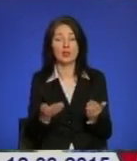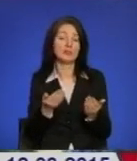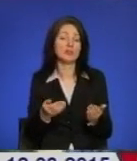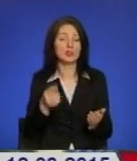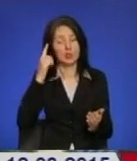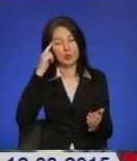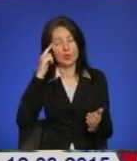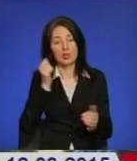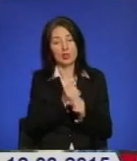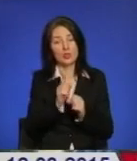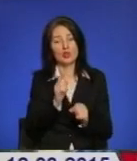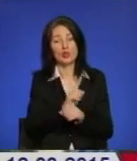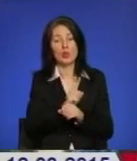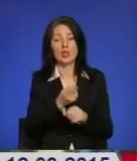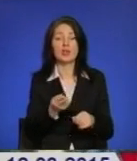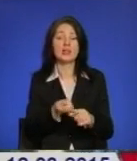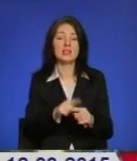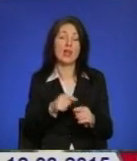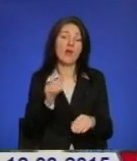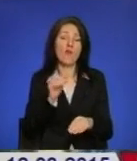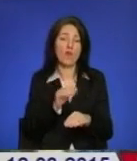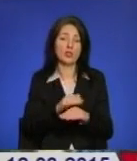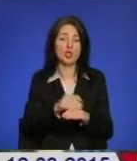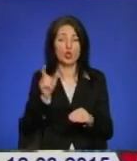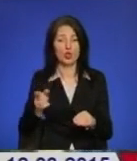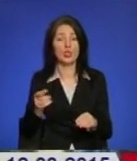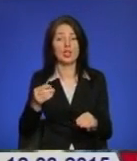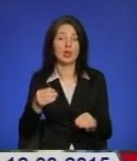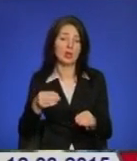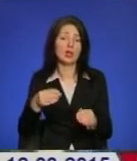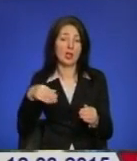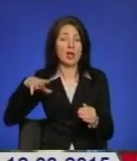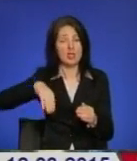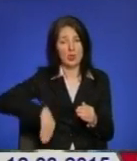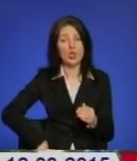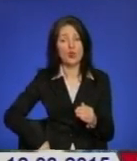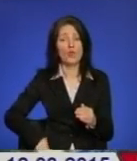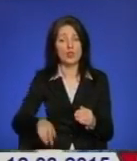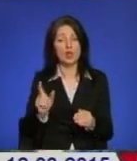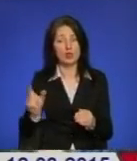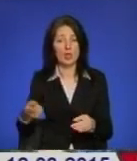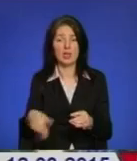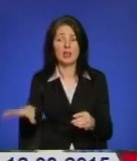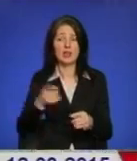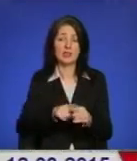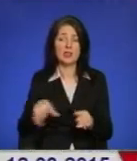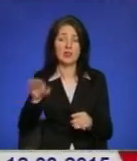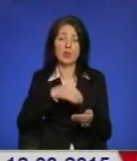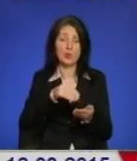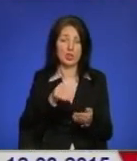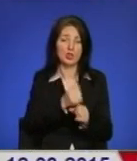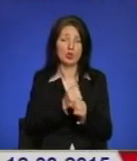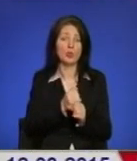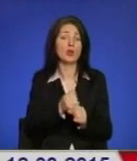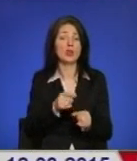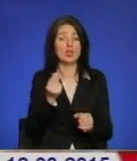Це фактично людина запхала руку в кишеню тернополян, тому що це все посаджено і висаджено, проведення роботи за гроші тернополян. За